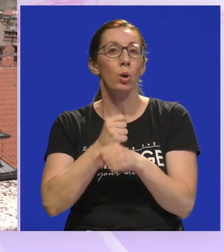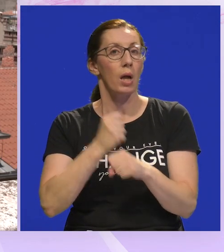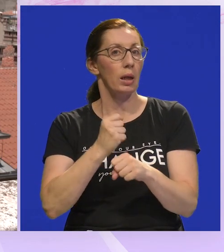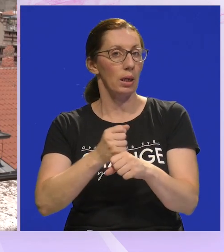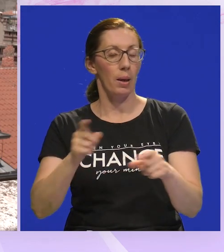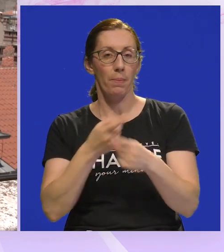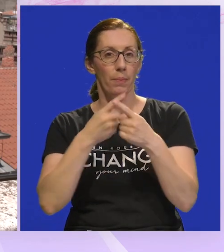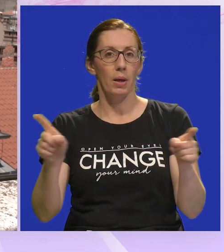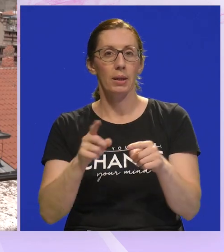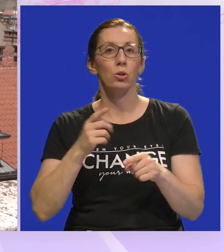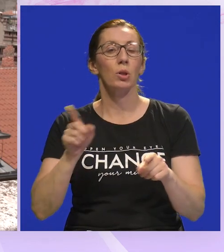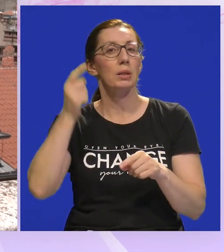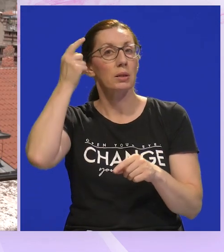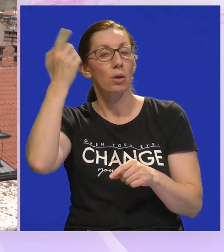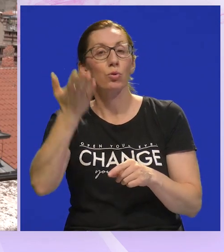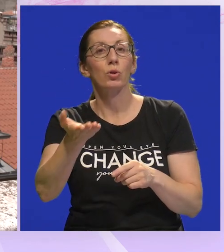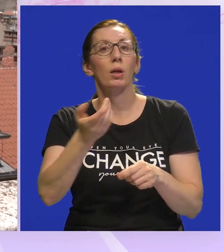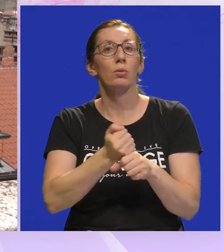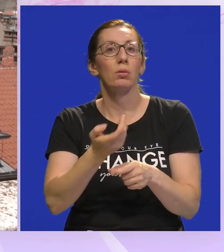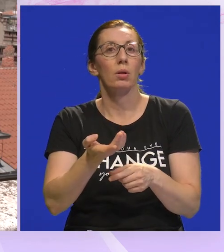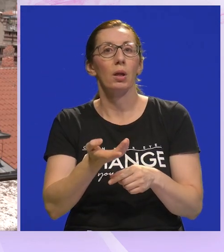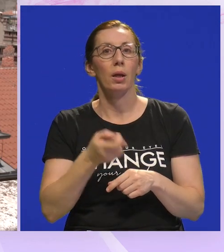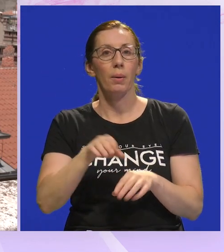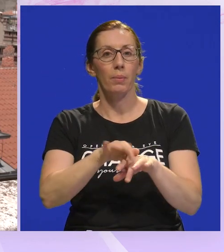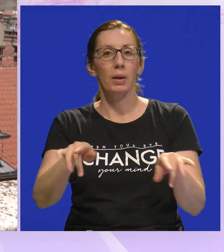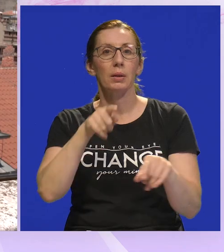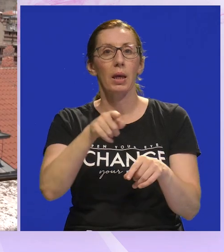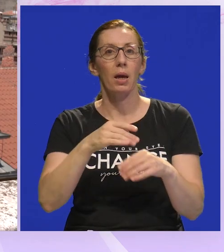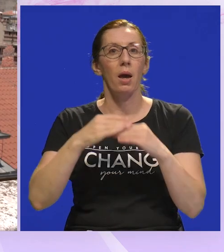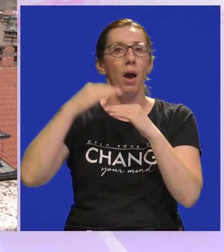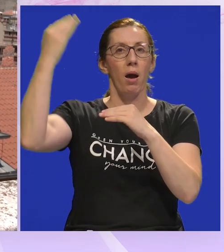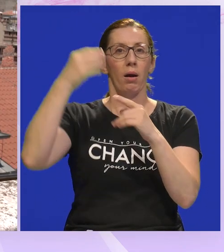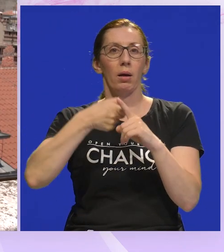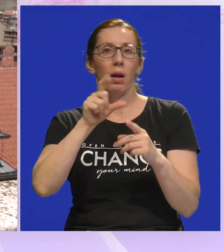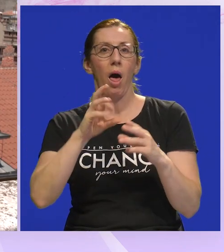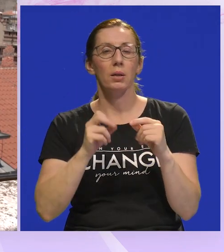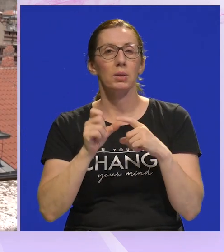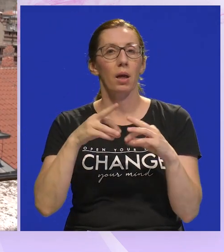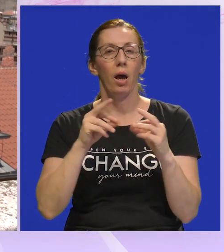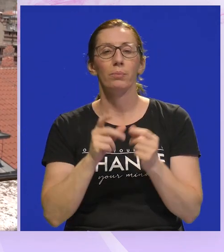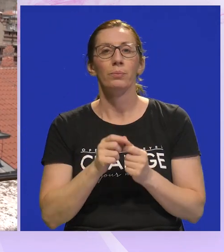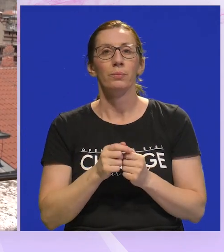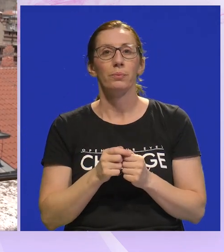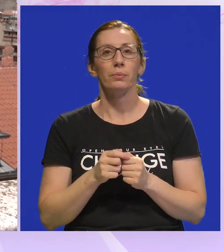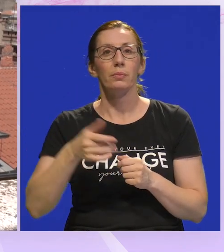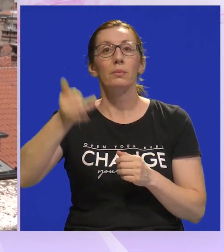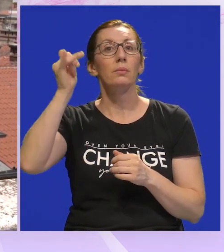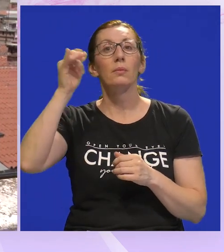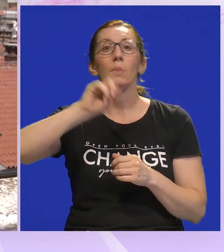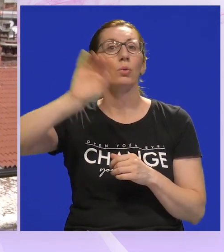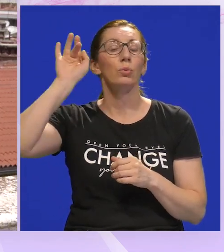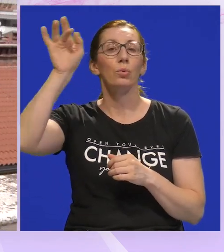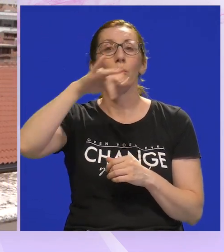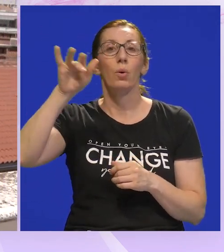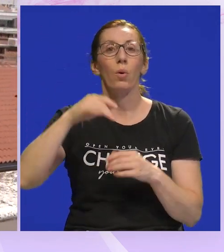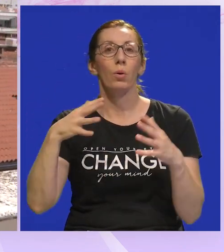bave glazbom, koji znaju što znači čuti jednog pijanista te klase i koji inače možda i